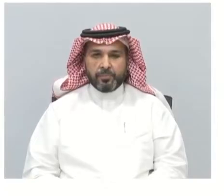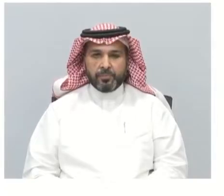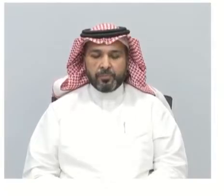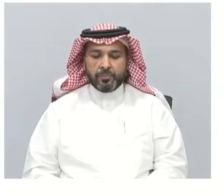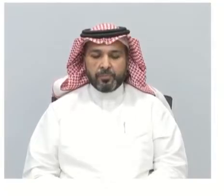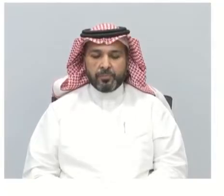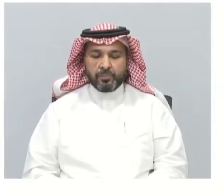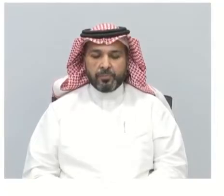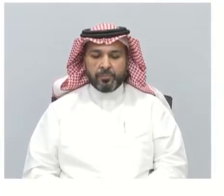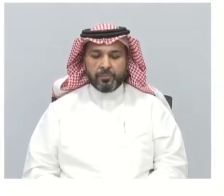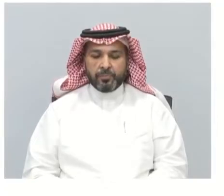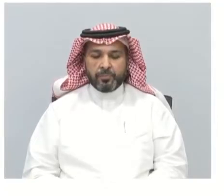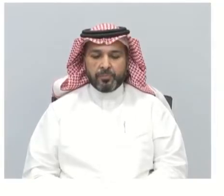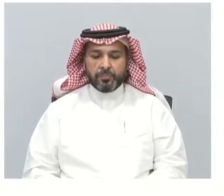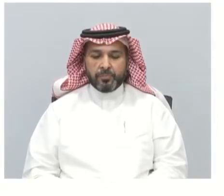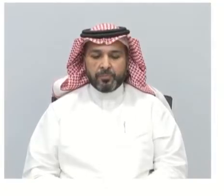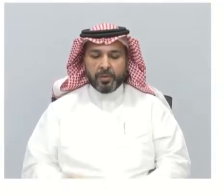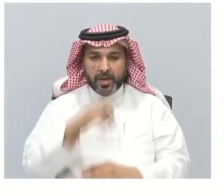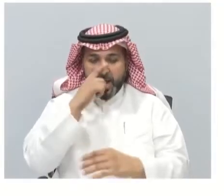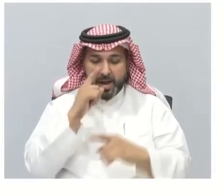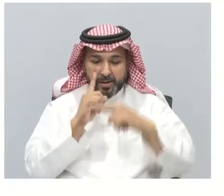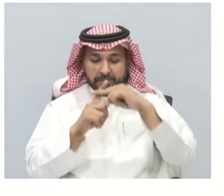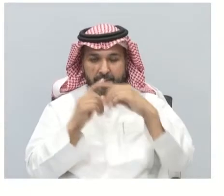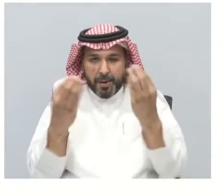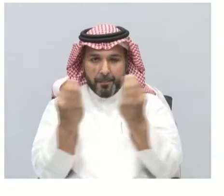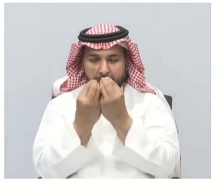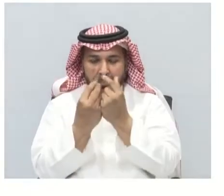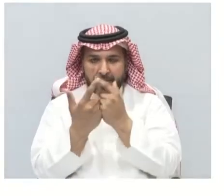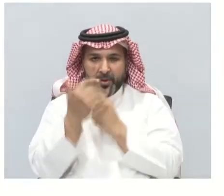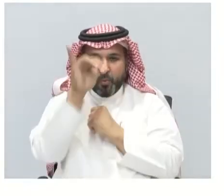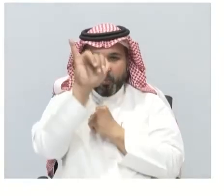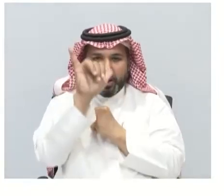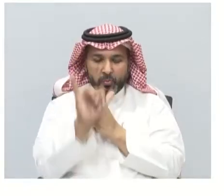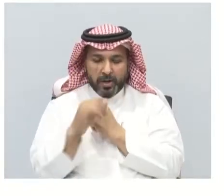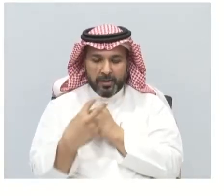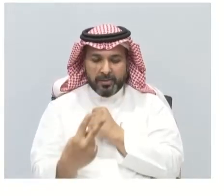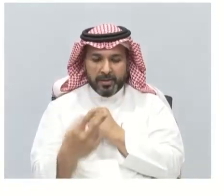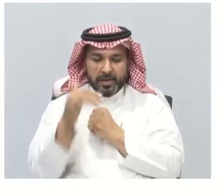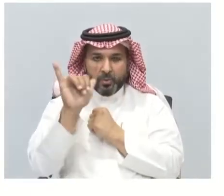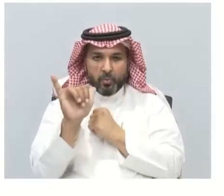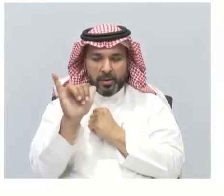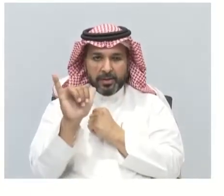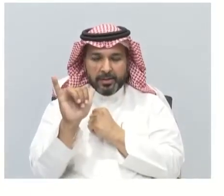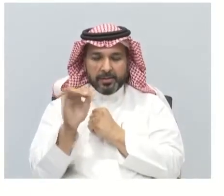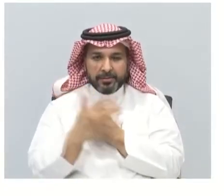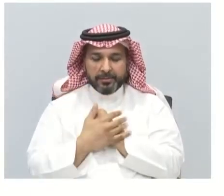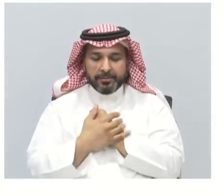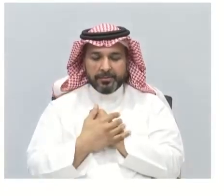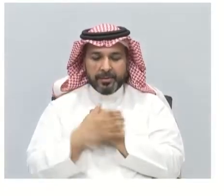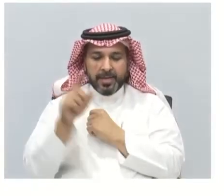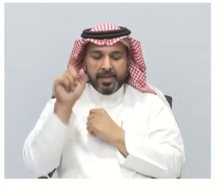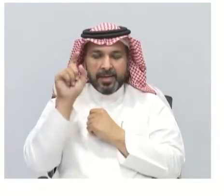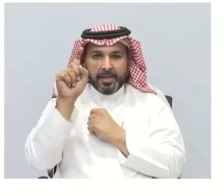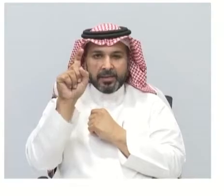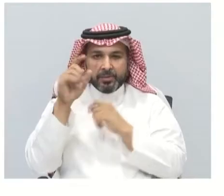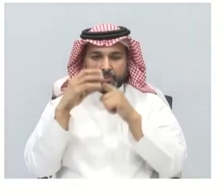النهايه بقيمه اكس تعالوا نشوف الان لما اجي اجمع القيمتين لاحظ معنا الواي زائد وا بكم ب 2